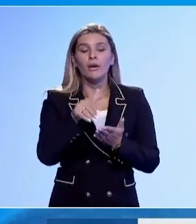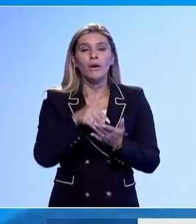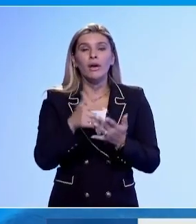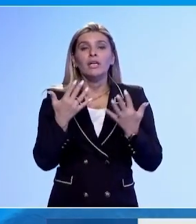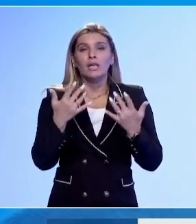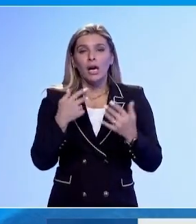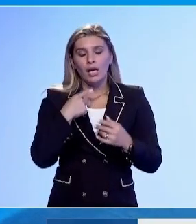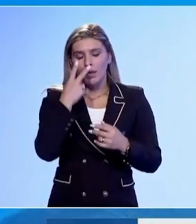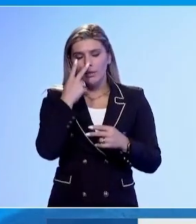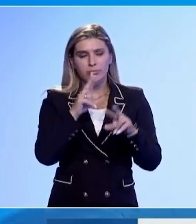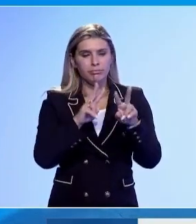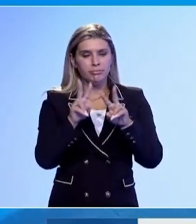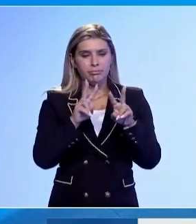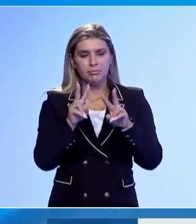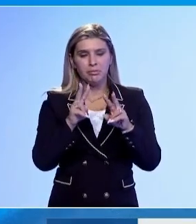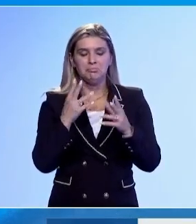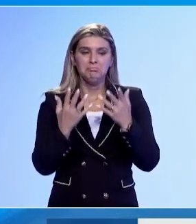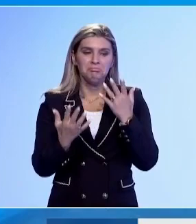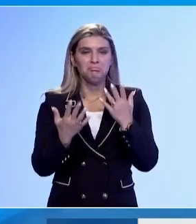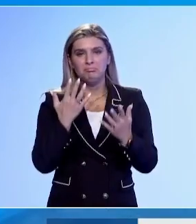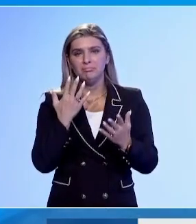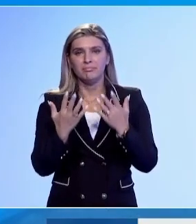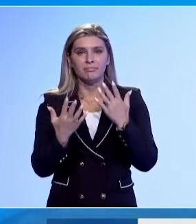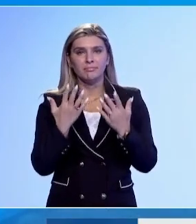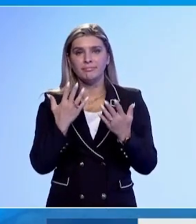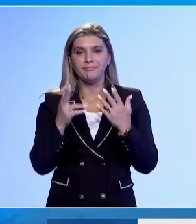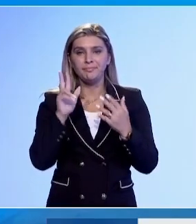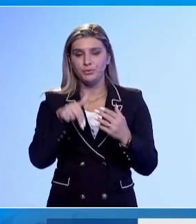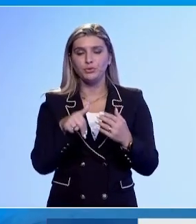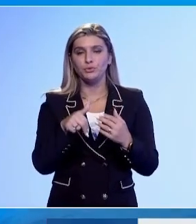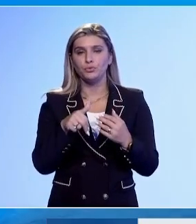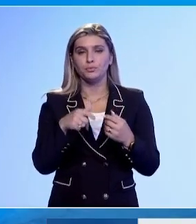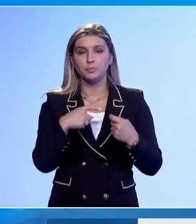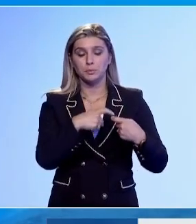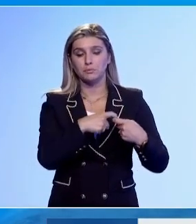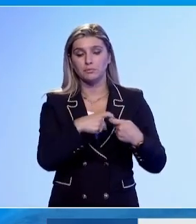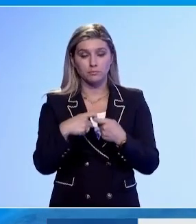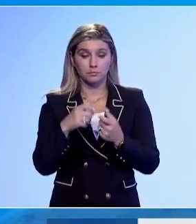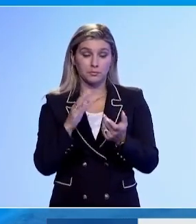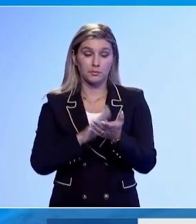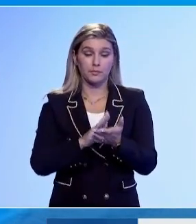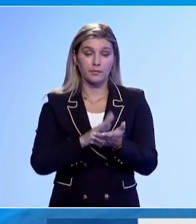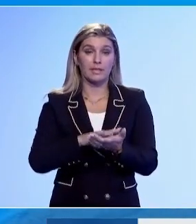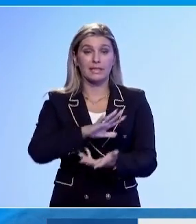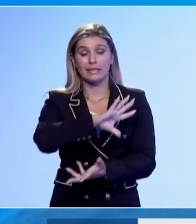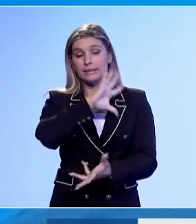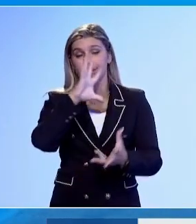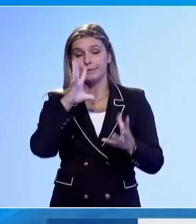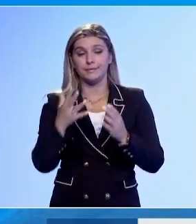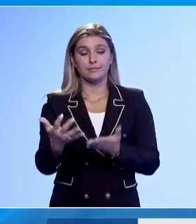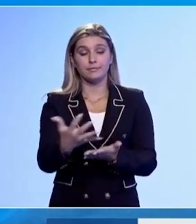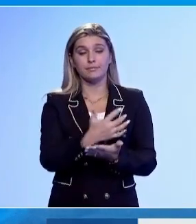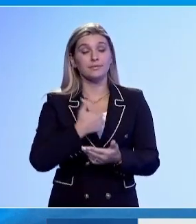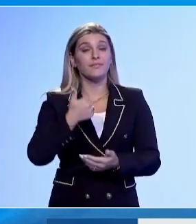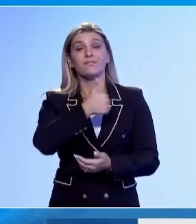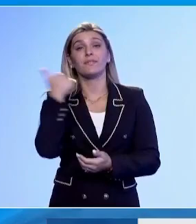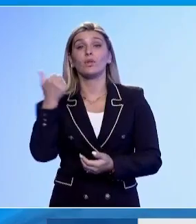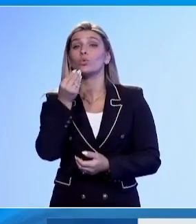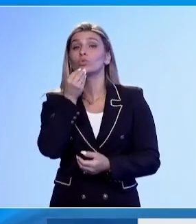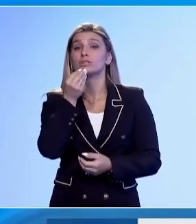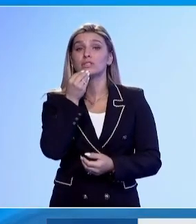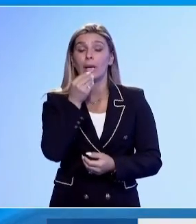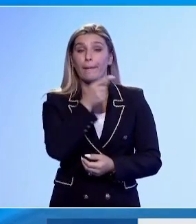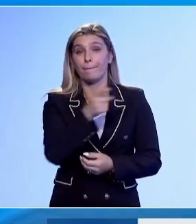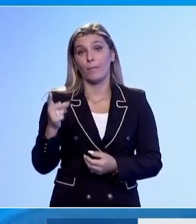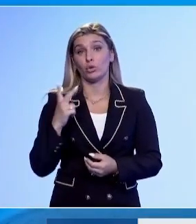mund të themi se me këto të mbjellat me sipërfaqe, në rast se e gjithë sasia e grurit dedikohet vetëm për konsum të